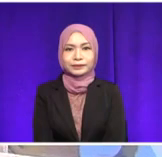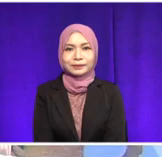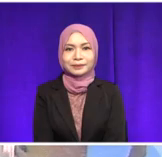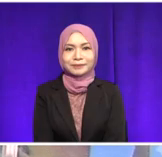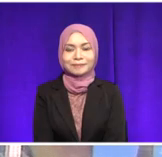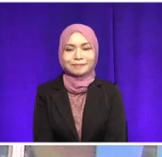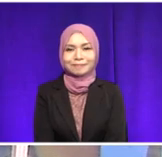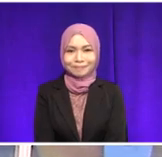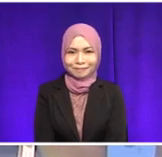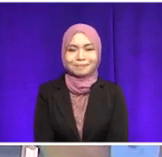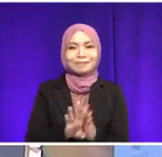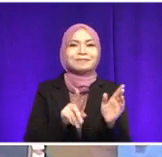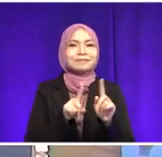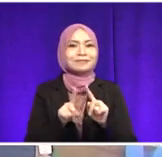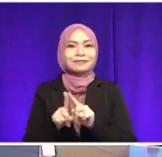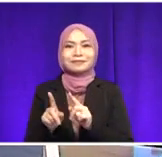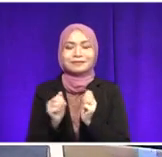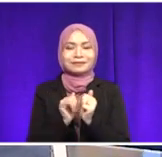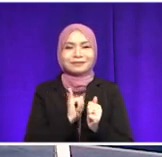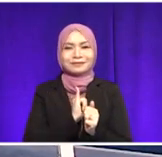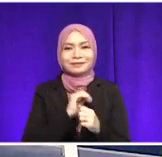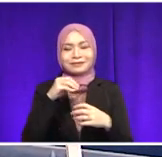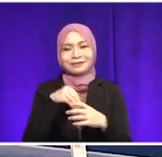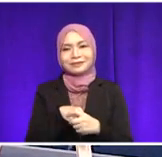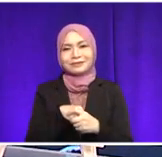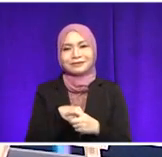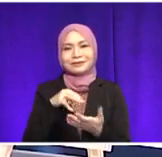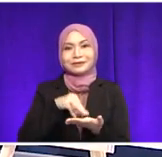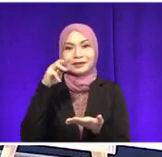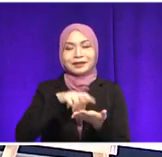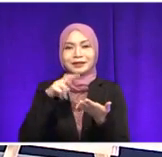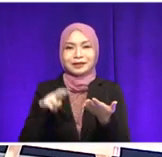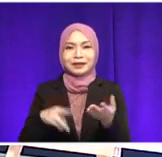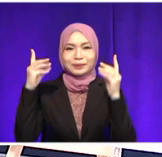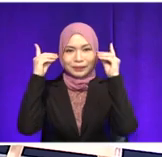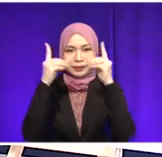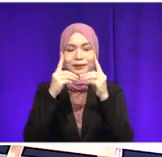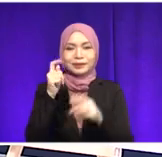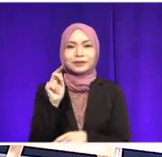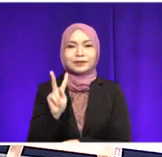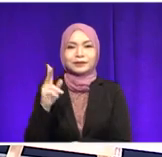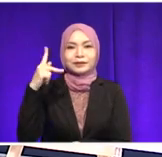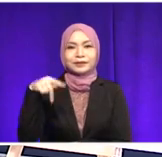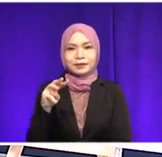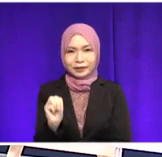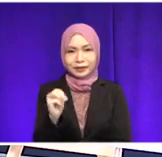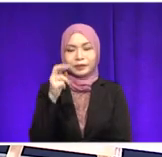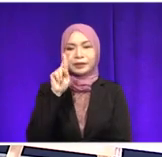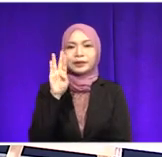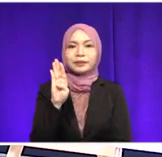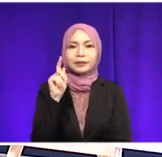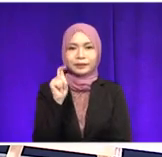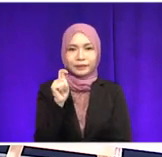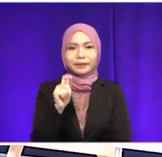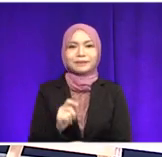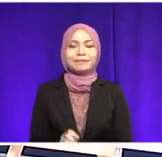Masih bersama kami tentunya dalam slop pendengar rendah di Net TV KPM untuk mata pelajaran mereka bentuk dan